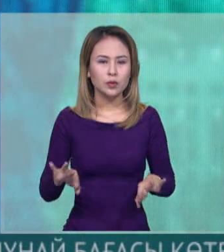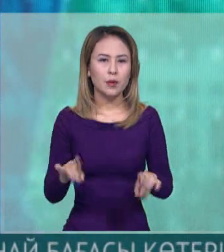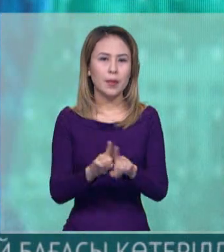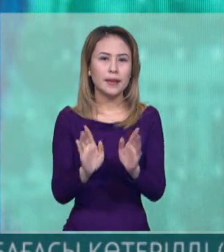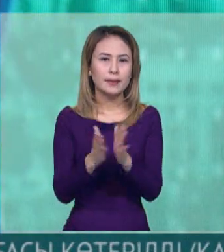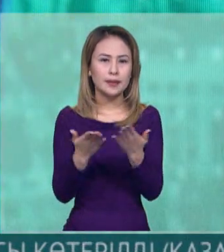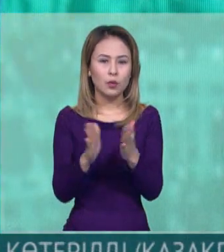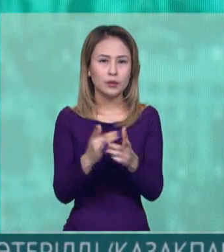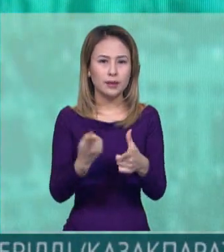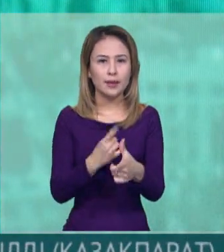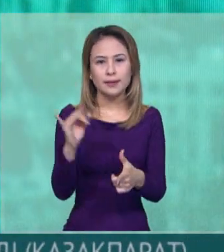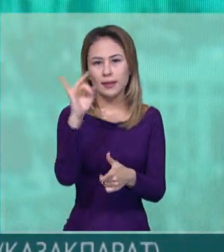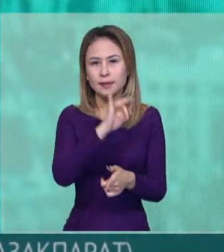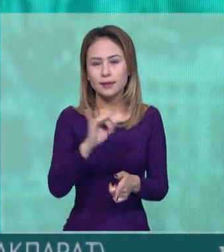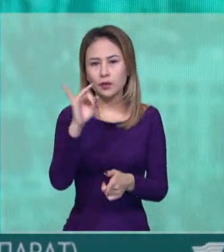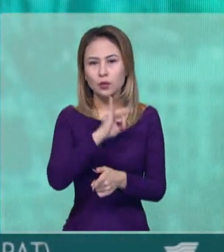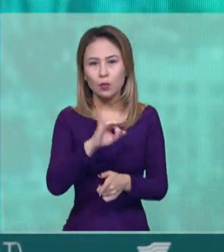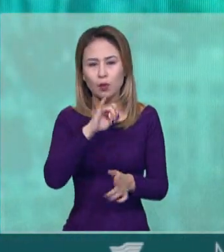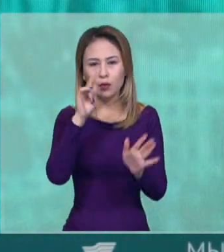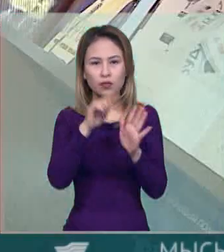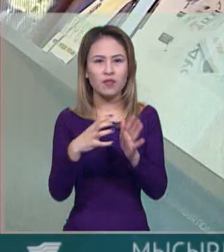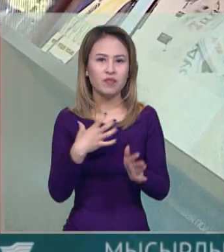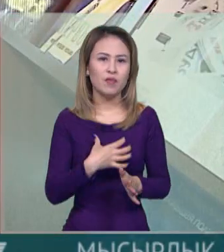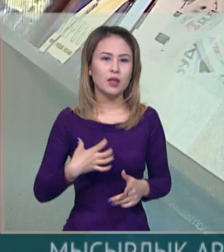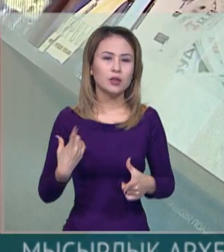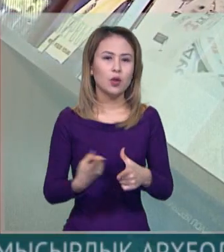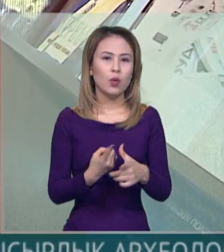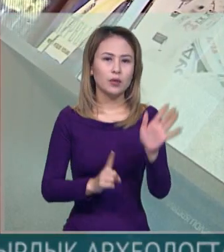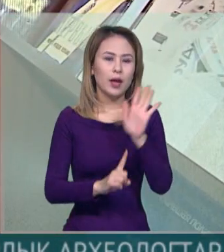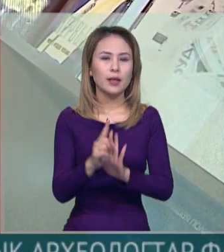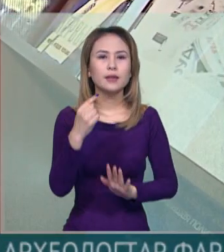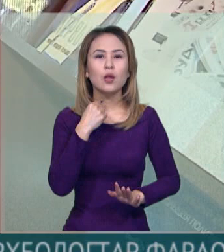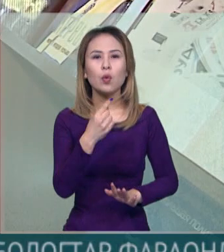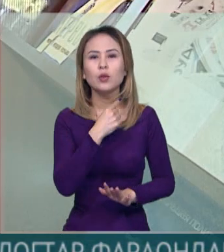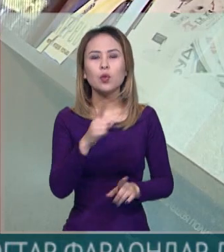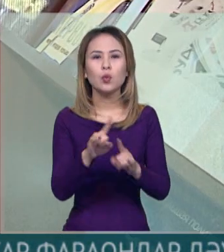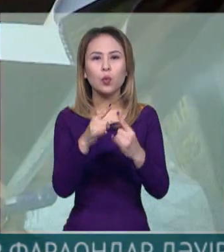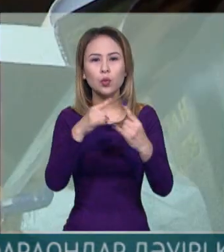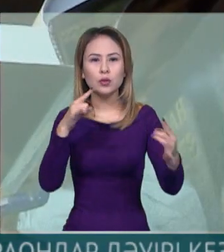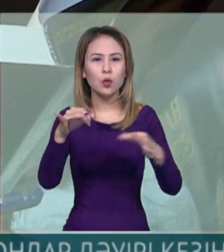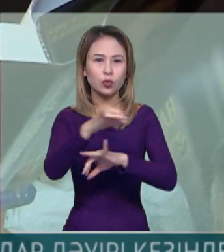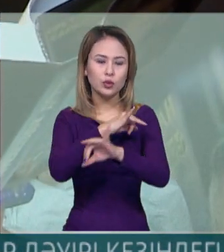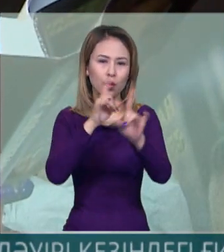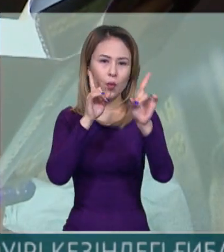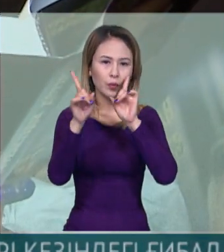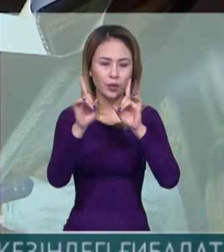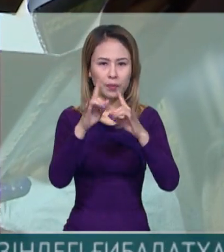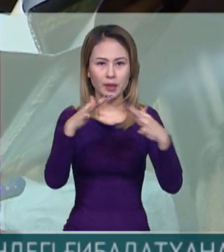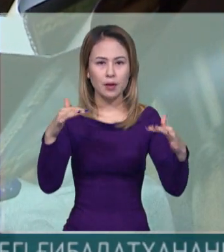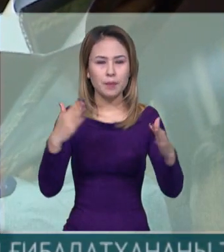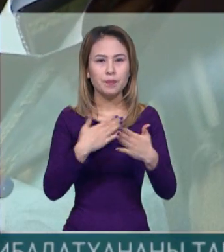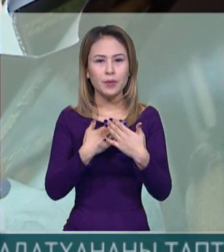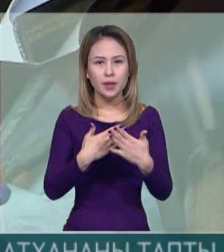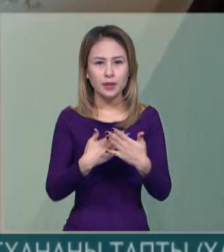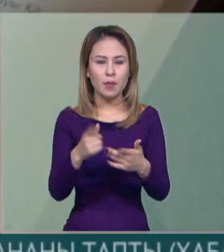атты кітабы ел дамуының тарихын зерделеген құнды туынды. Оны тәуелсіздіктің шежіресі деуге болады. Талдықорғандағы дөңгелек үстелге жиналған қоғам белсенділері